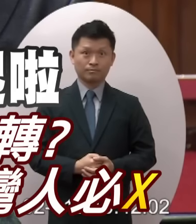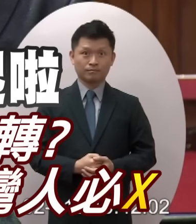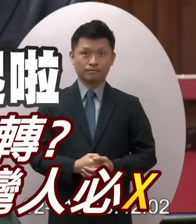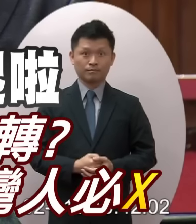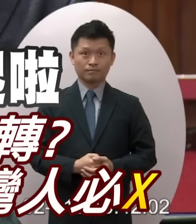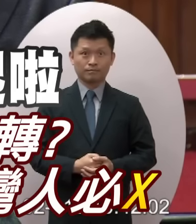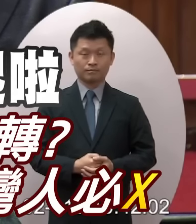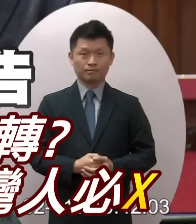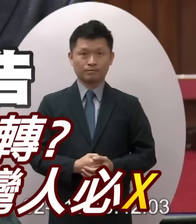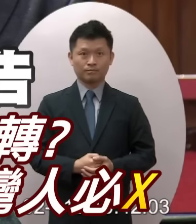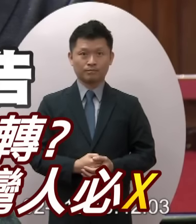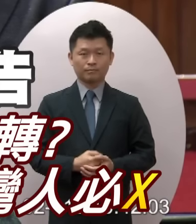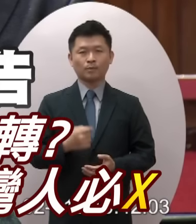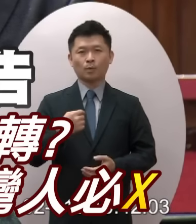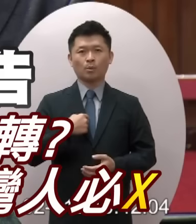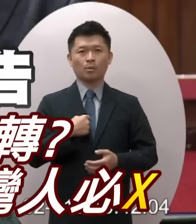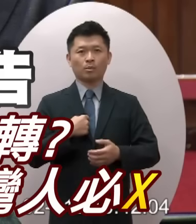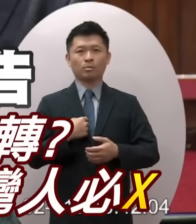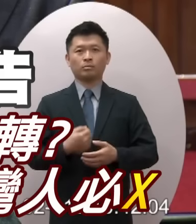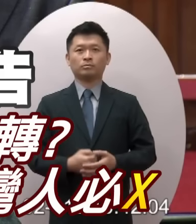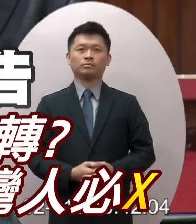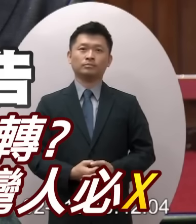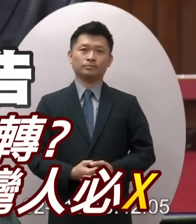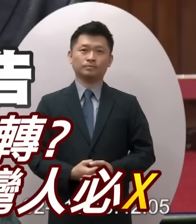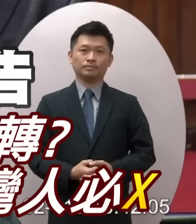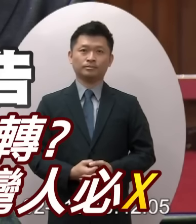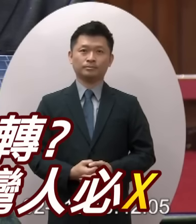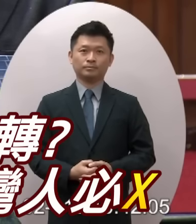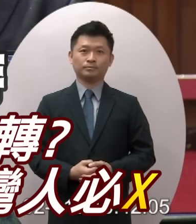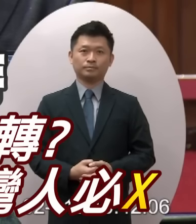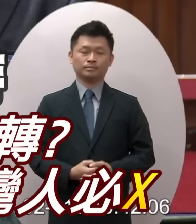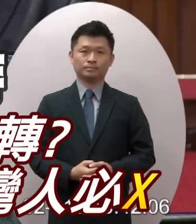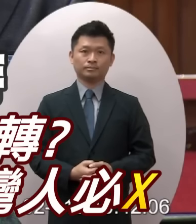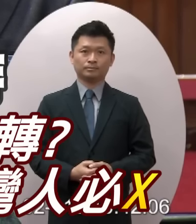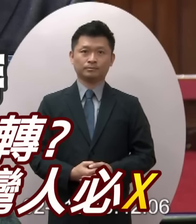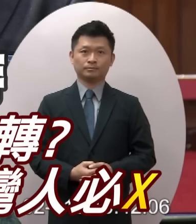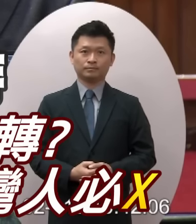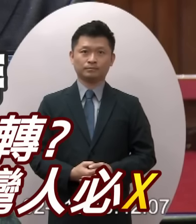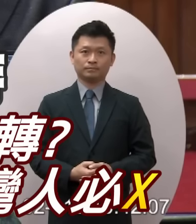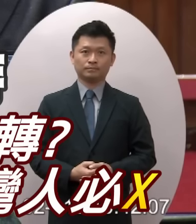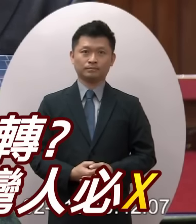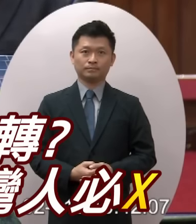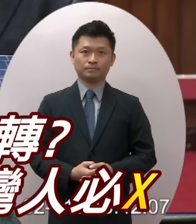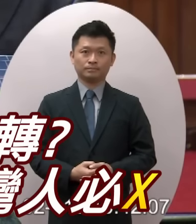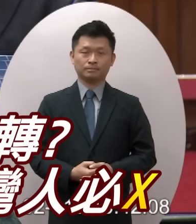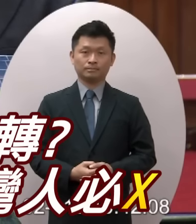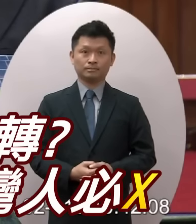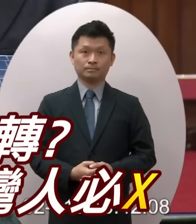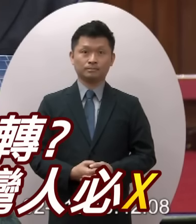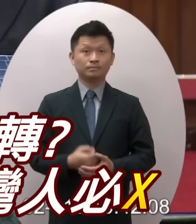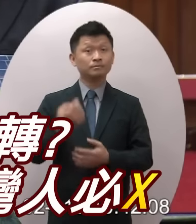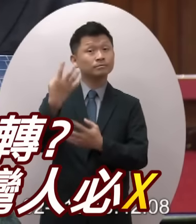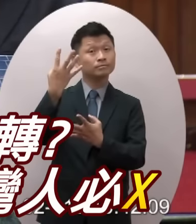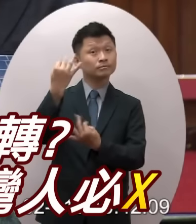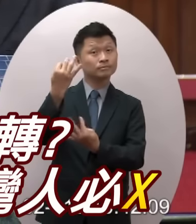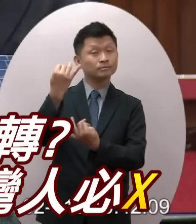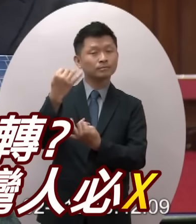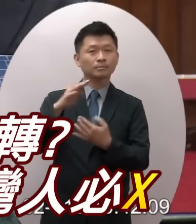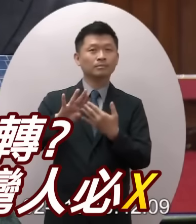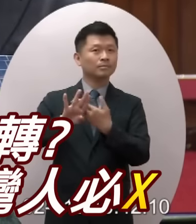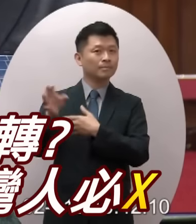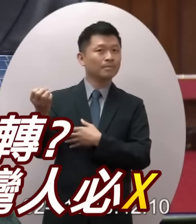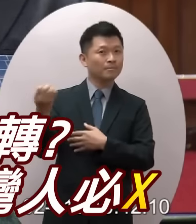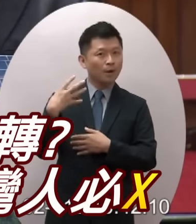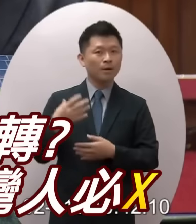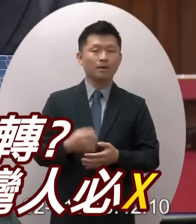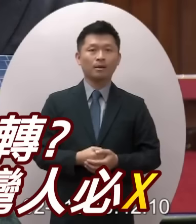队吼，拢是做伙啦，我随时拢会使甲院长报告，随时会当得到院长的支持。 你倒一阵啊，因为人甲我讲的嘛，我